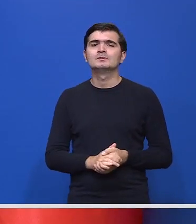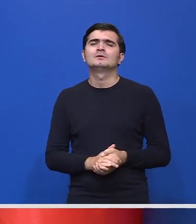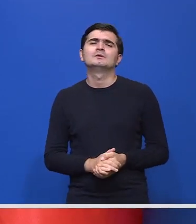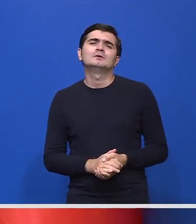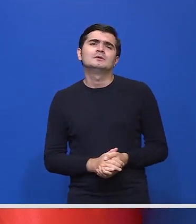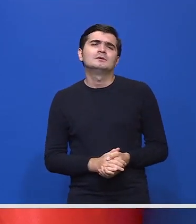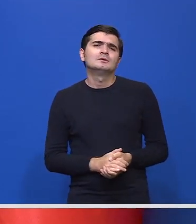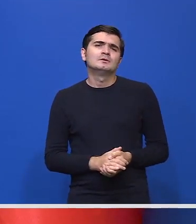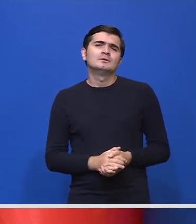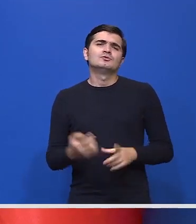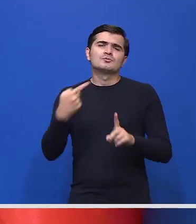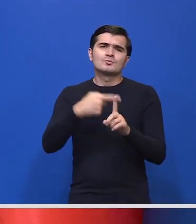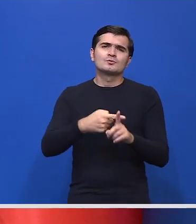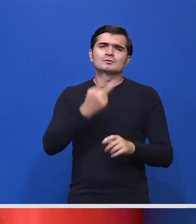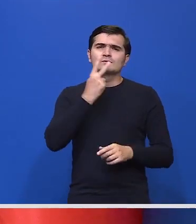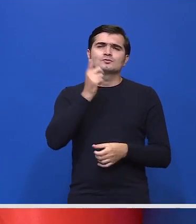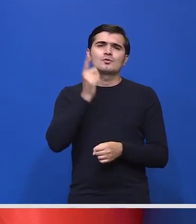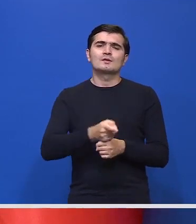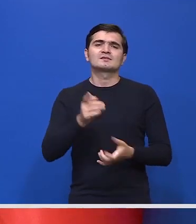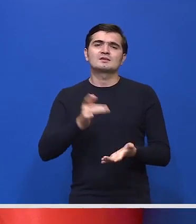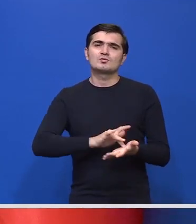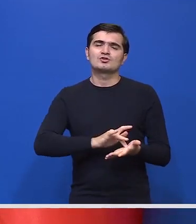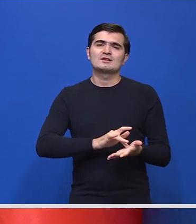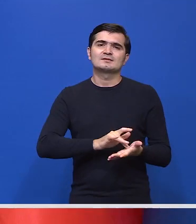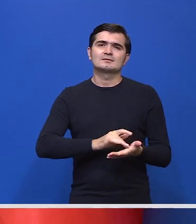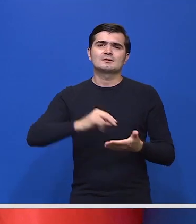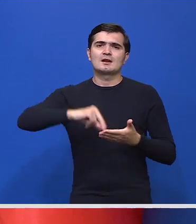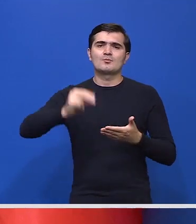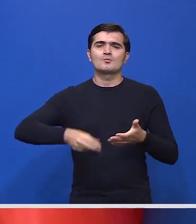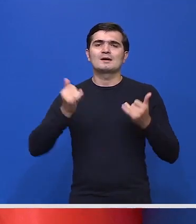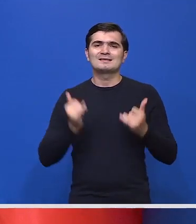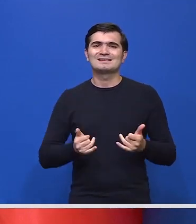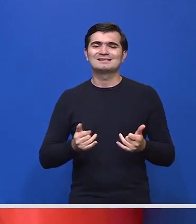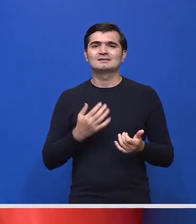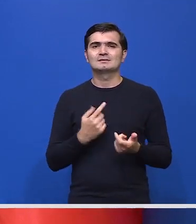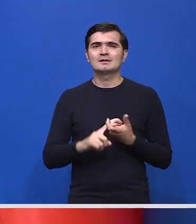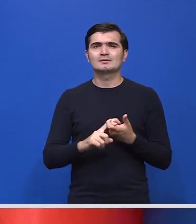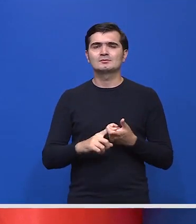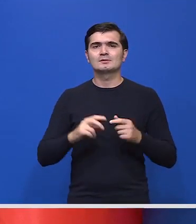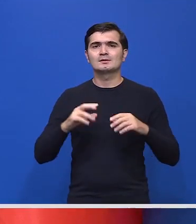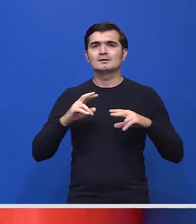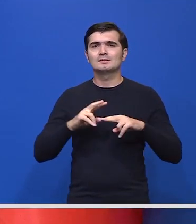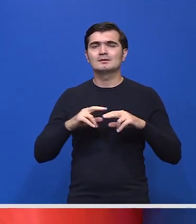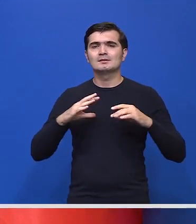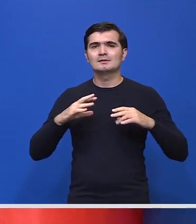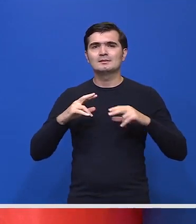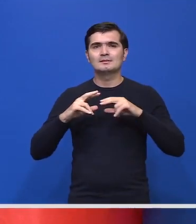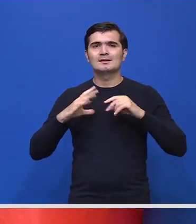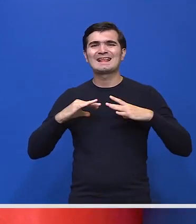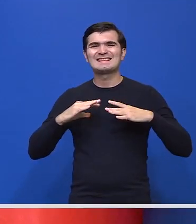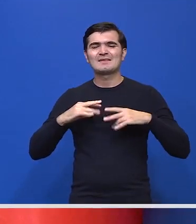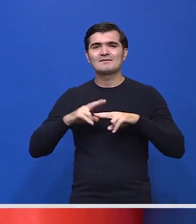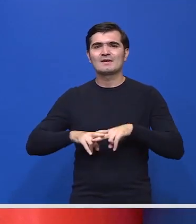lucru, ordonanța de urgență aprobată astăzi în privința rezervelor de stat va